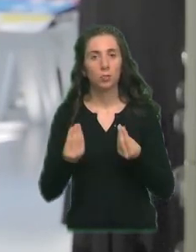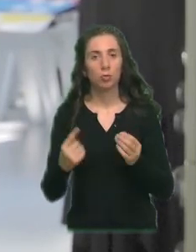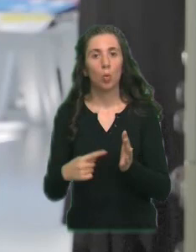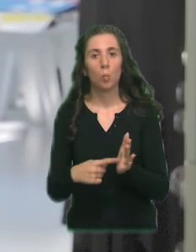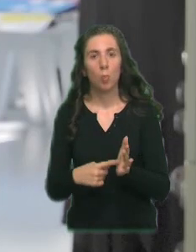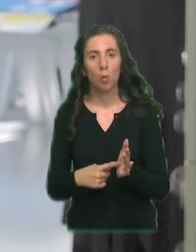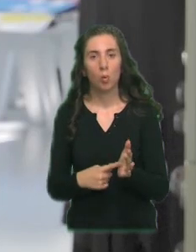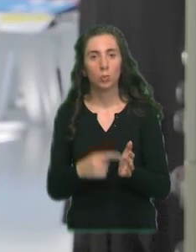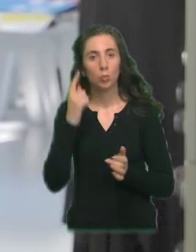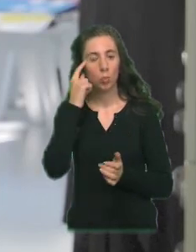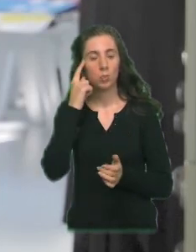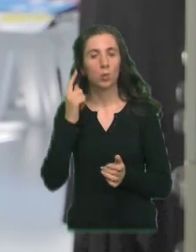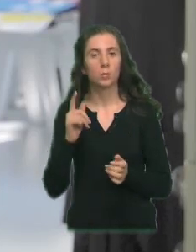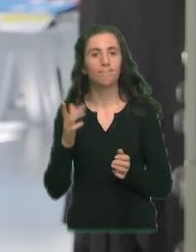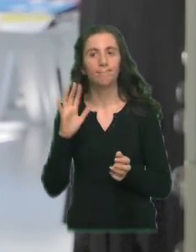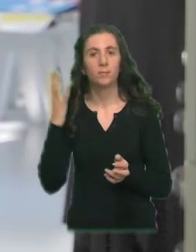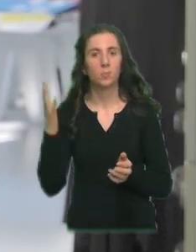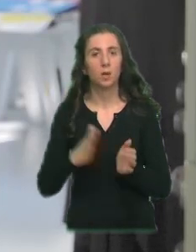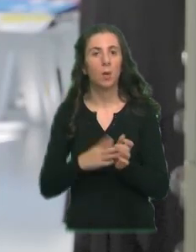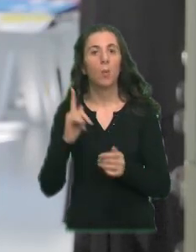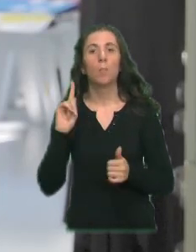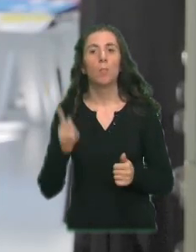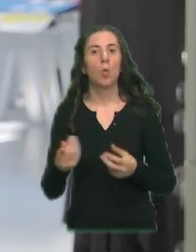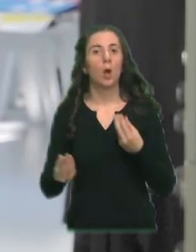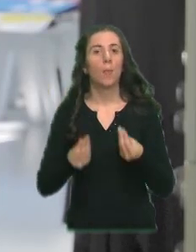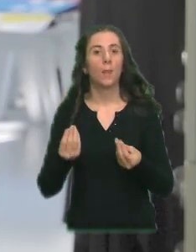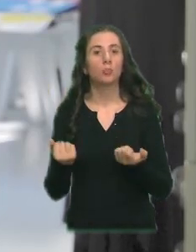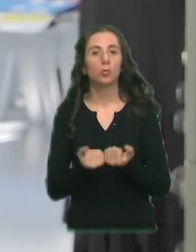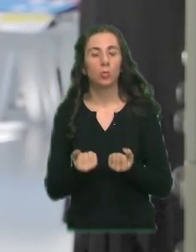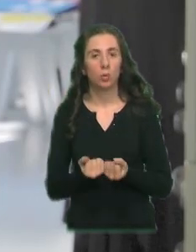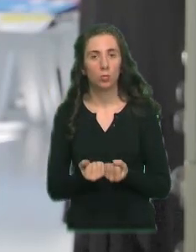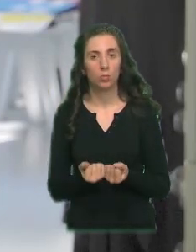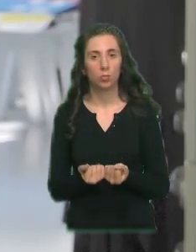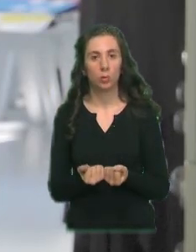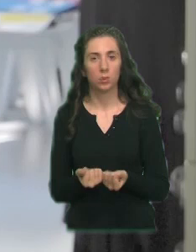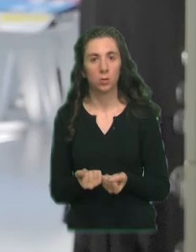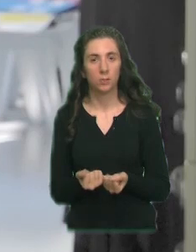nešto pokazati u intelektualnom smislu, da morate nešto naučiti